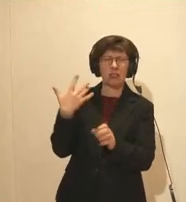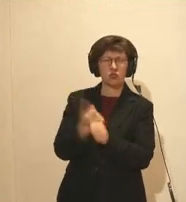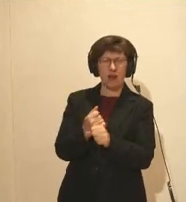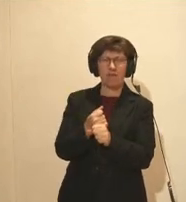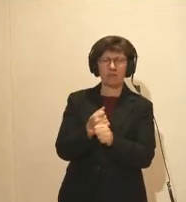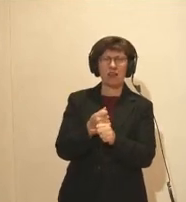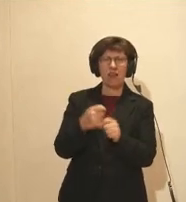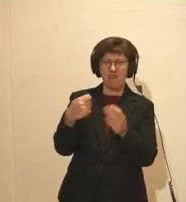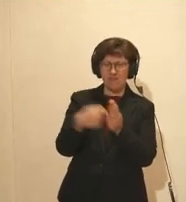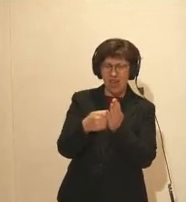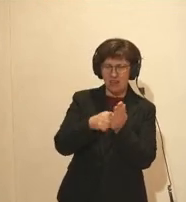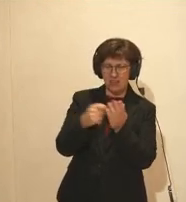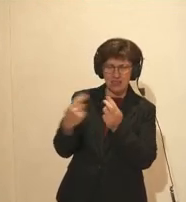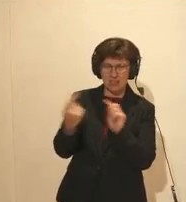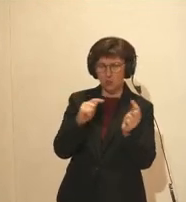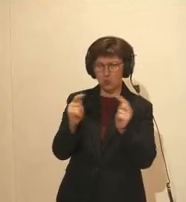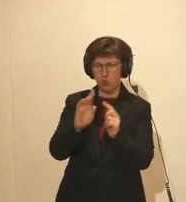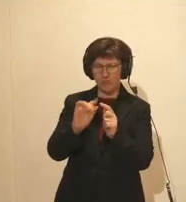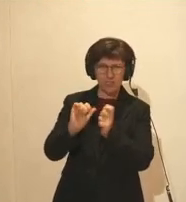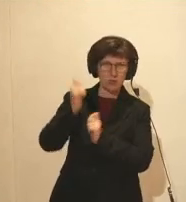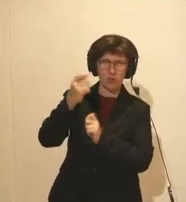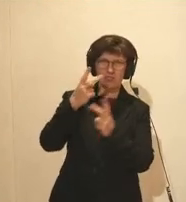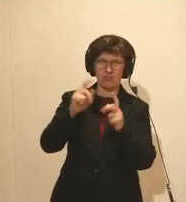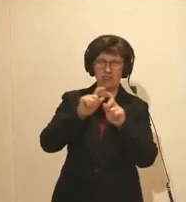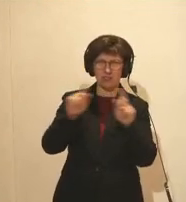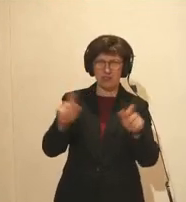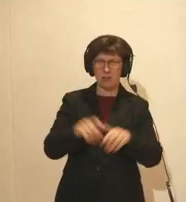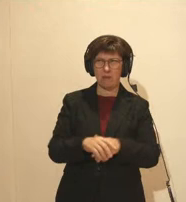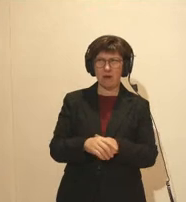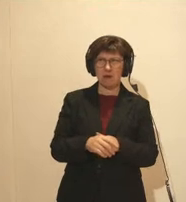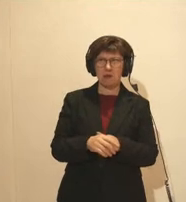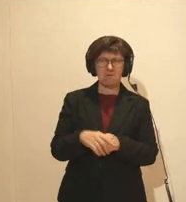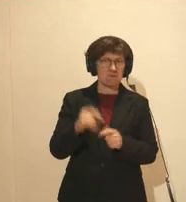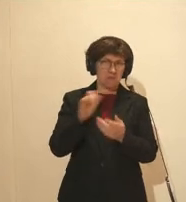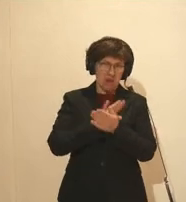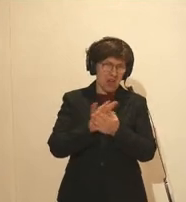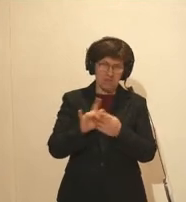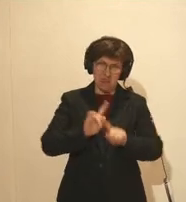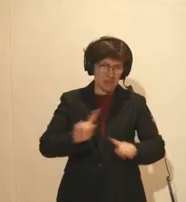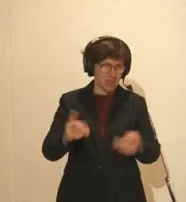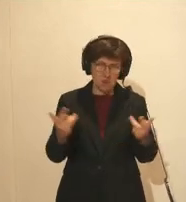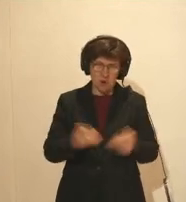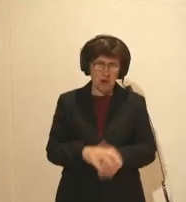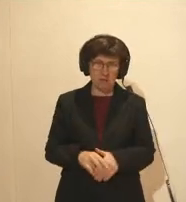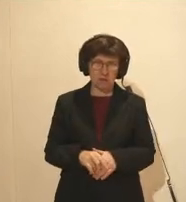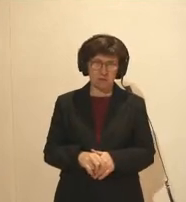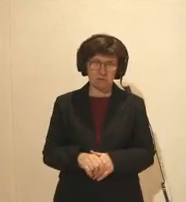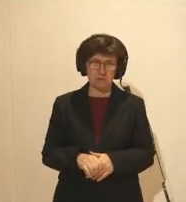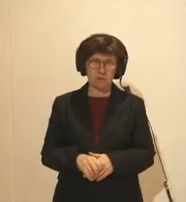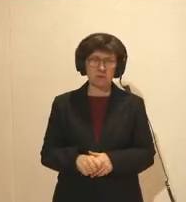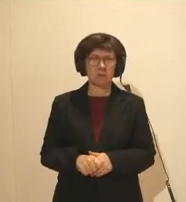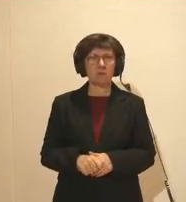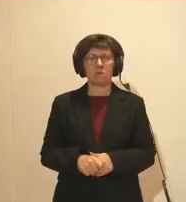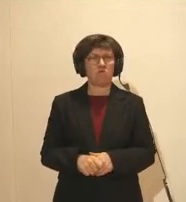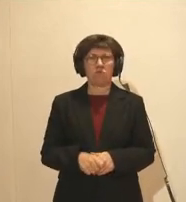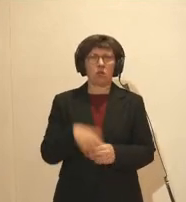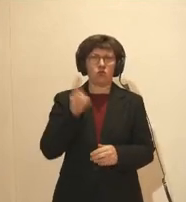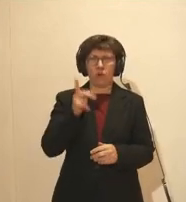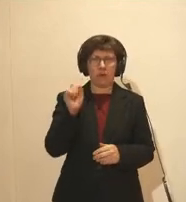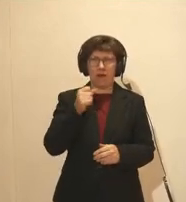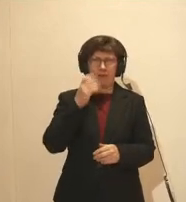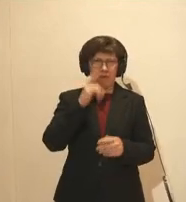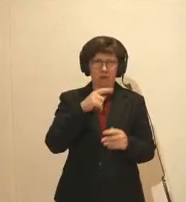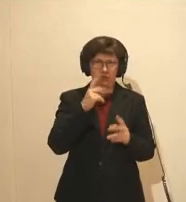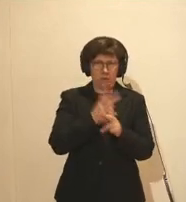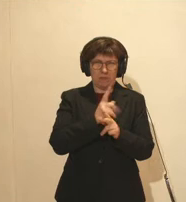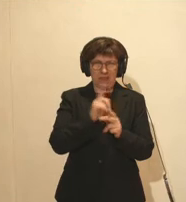eine wertediskussion ja wieder in den vordergrund stellt ich stell mir das nicht einfach vor das ist auch nicht einfach umso notwendiger ist